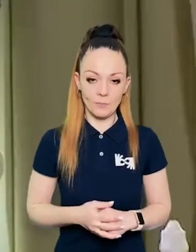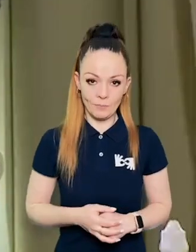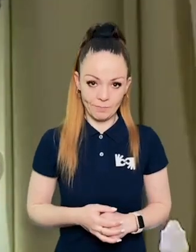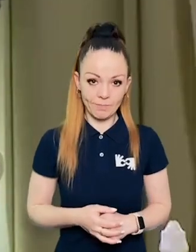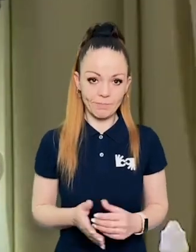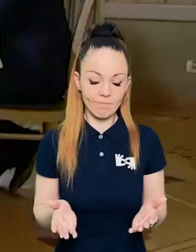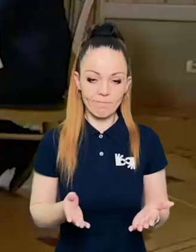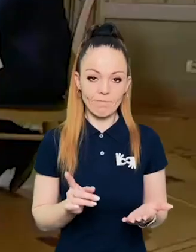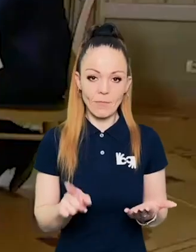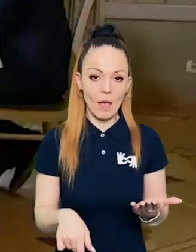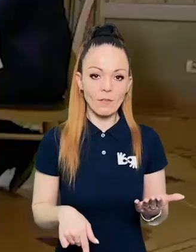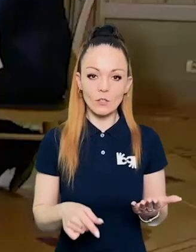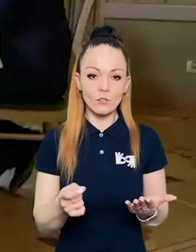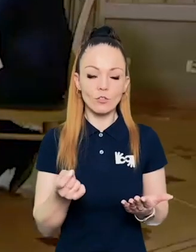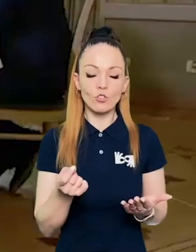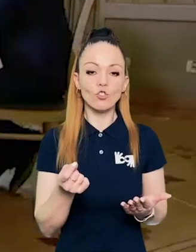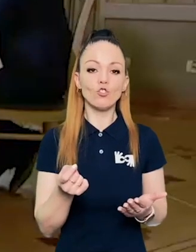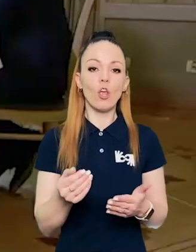почались постріли.